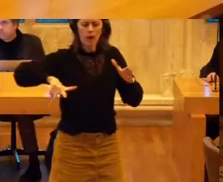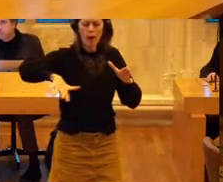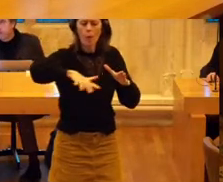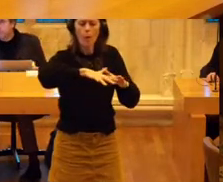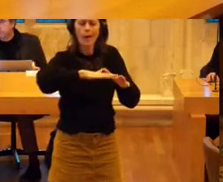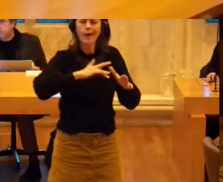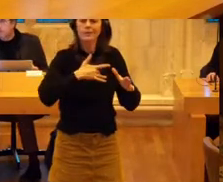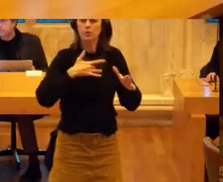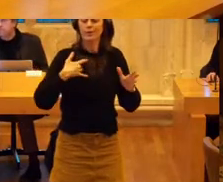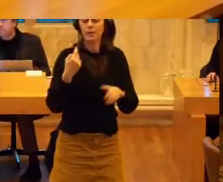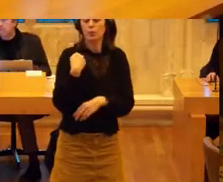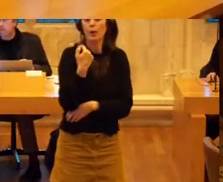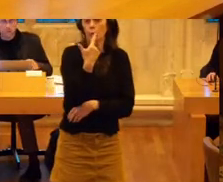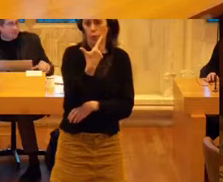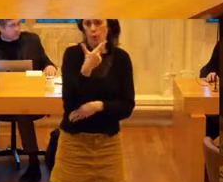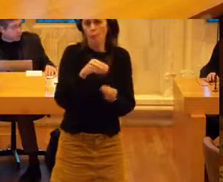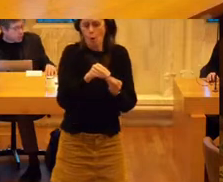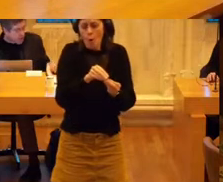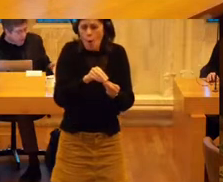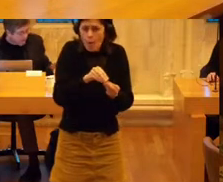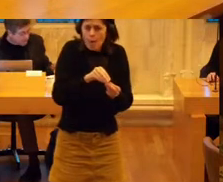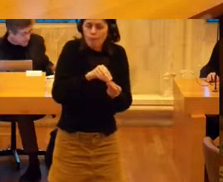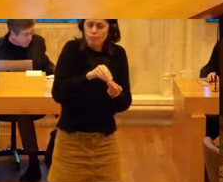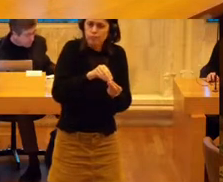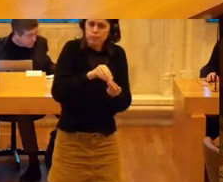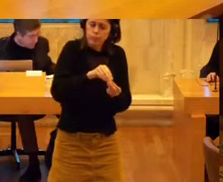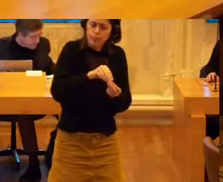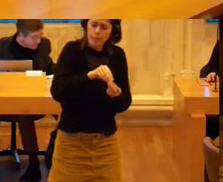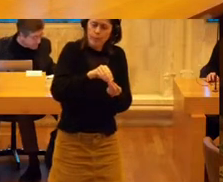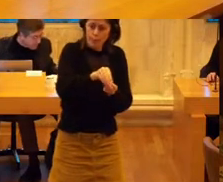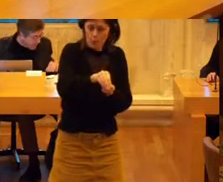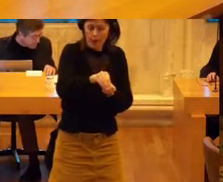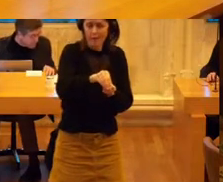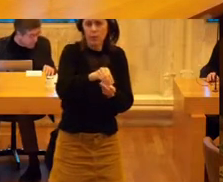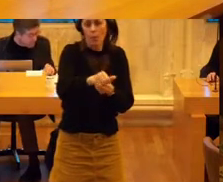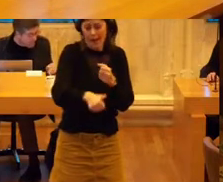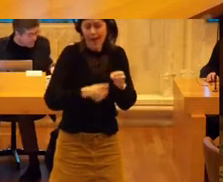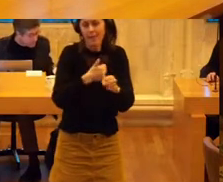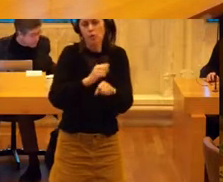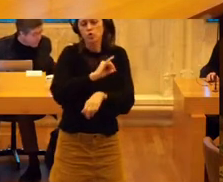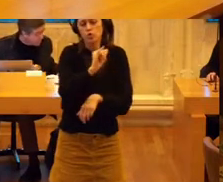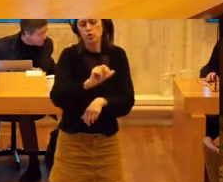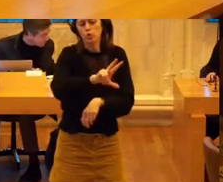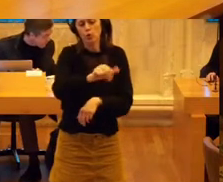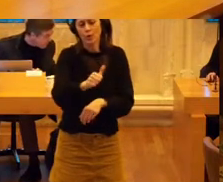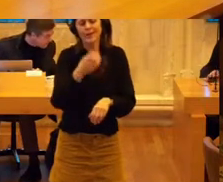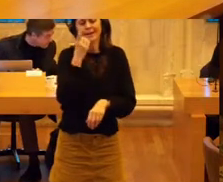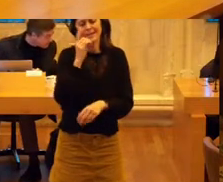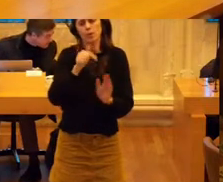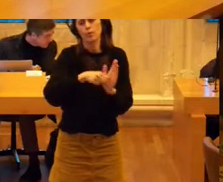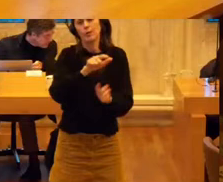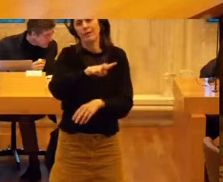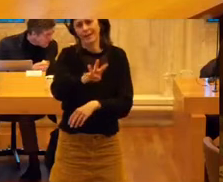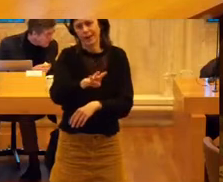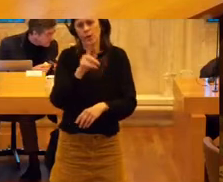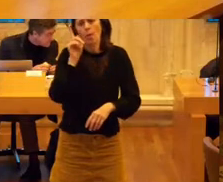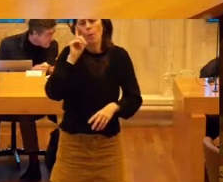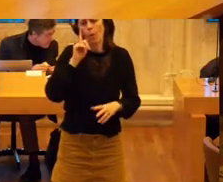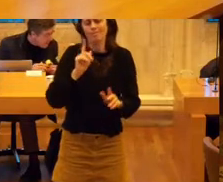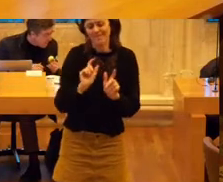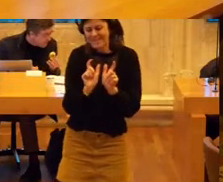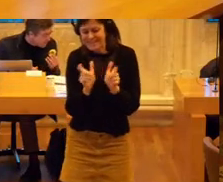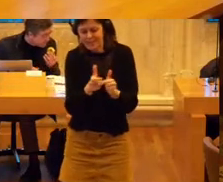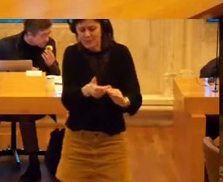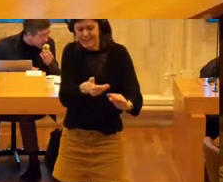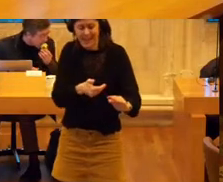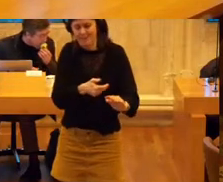2 et sa prolongation d'un an jusqu'au 31 décembre 2024, le temps de refaire un diagnostic local et de s'appuyer sur